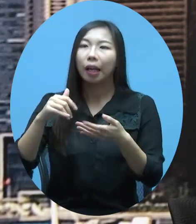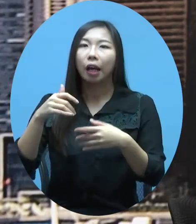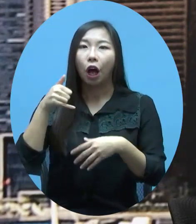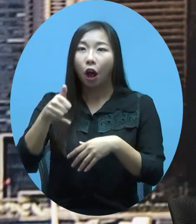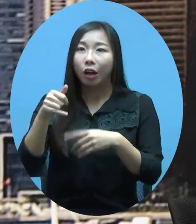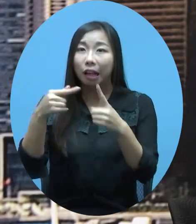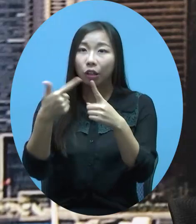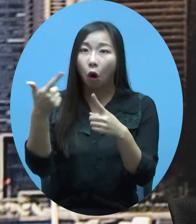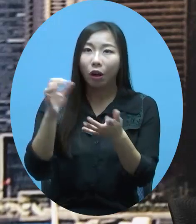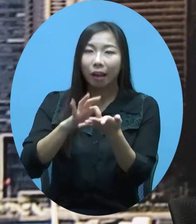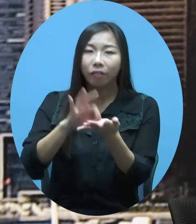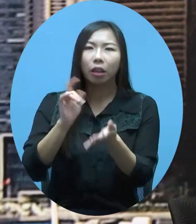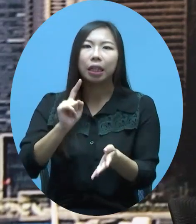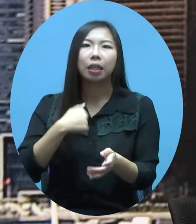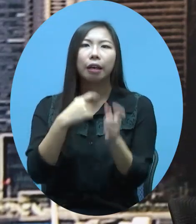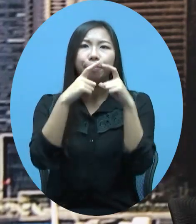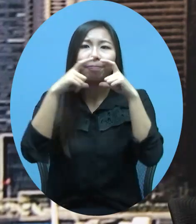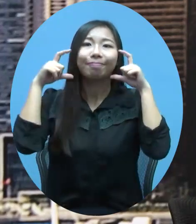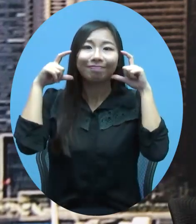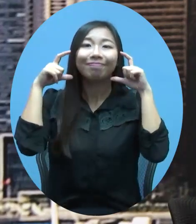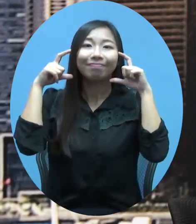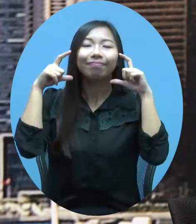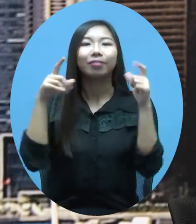方的時候咧，都係要戴翻口罩咁樣。